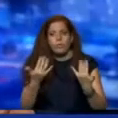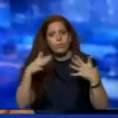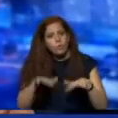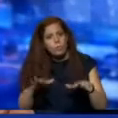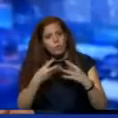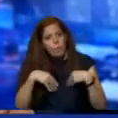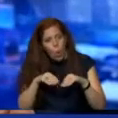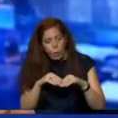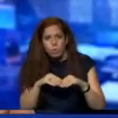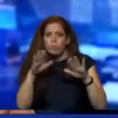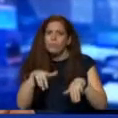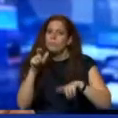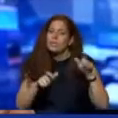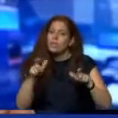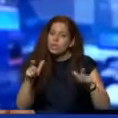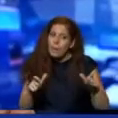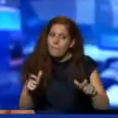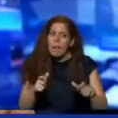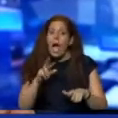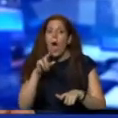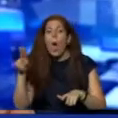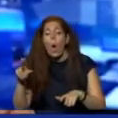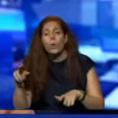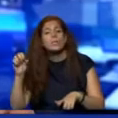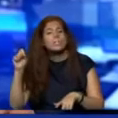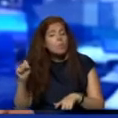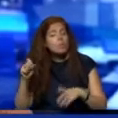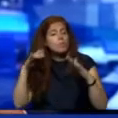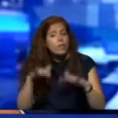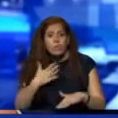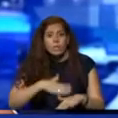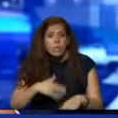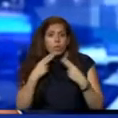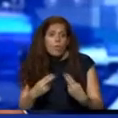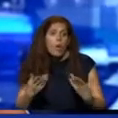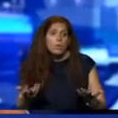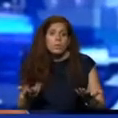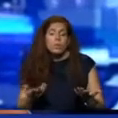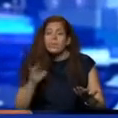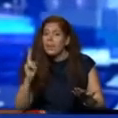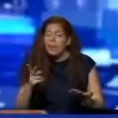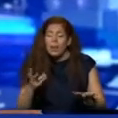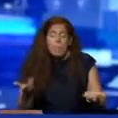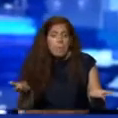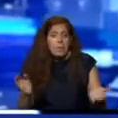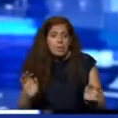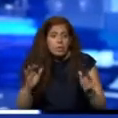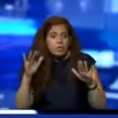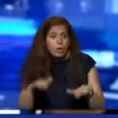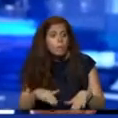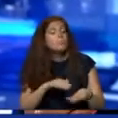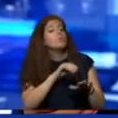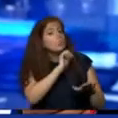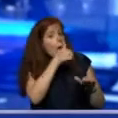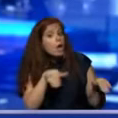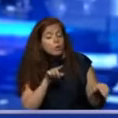משפחות, יושבים שם אנשים, אחות של סלומון ישבה שם ורצתה תשובות. היא יכלה לקבל תשובות. קורבן האחרון ישבה שם בשורה